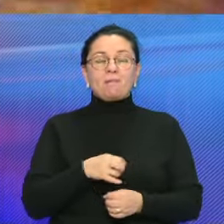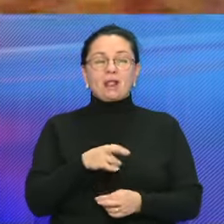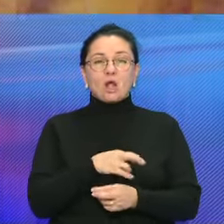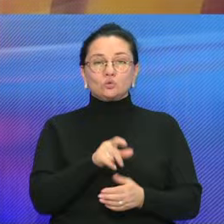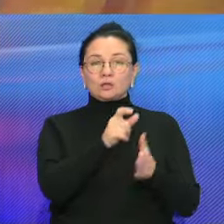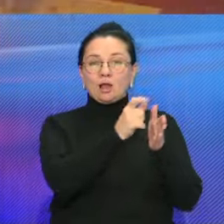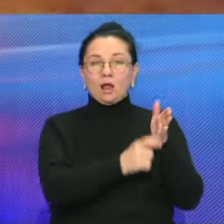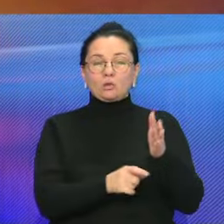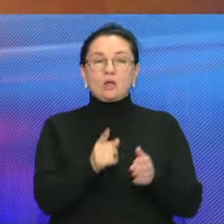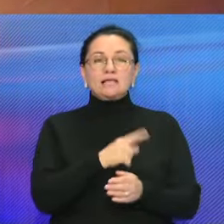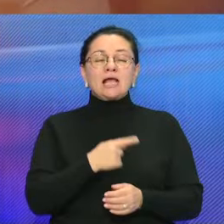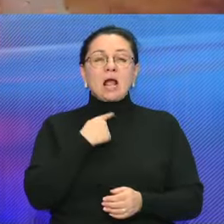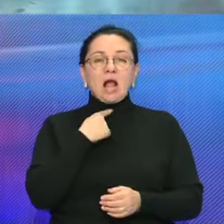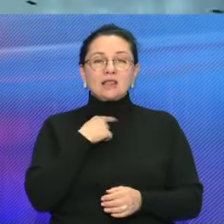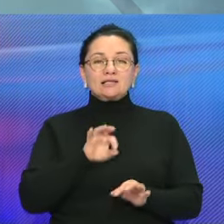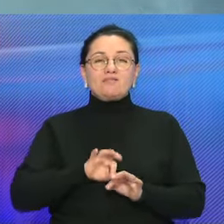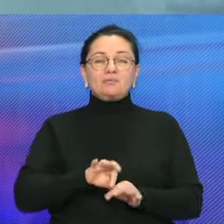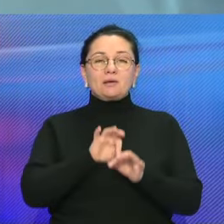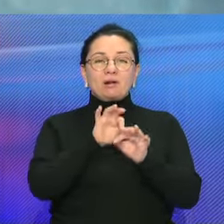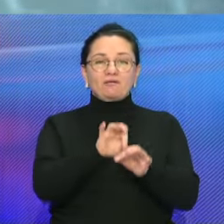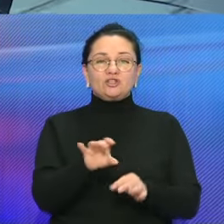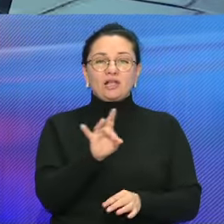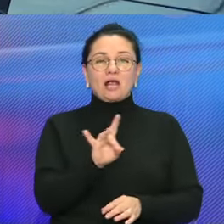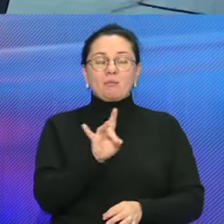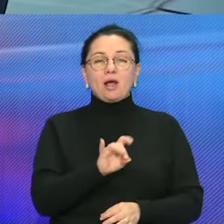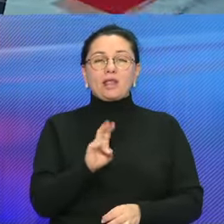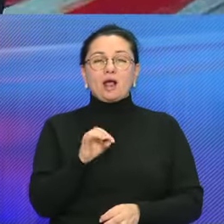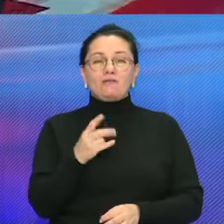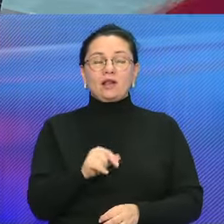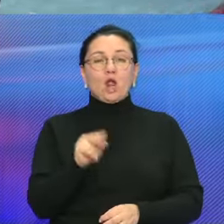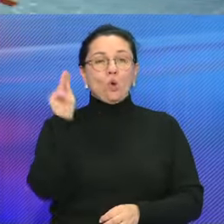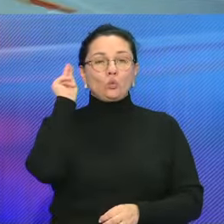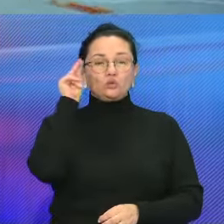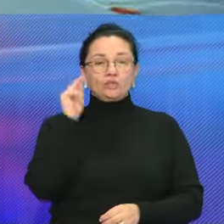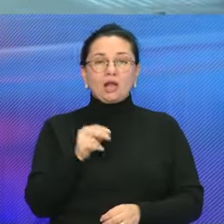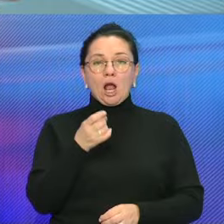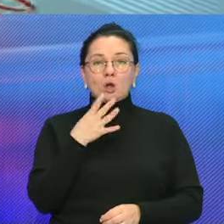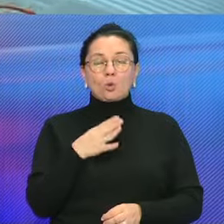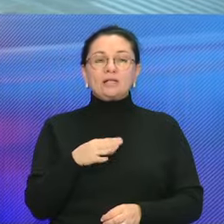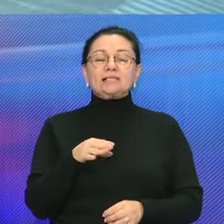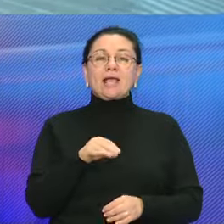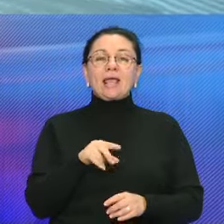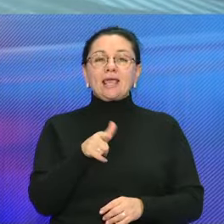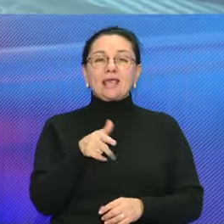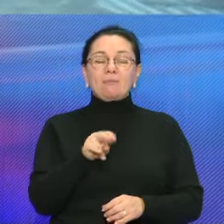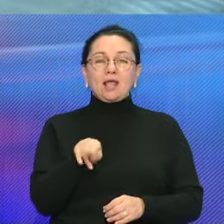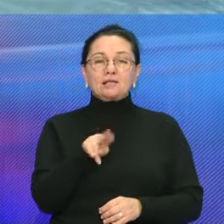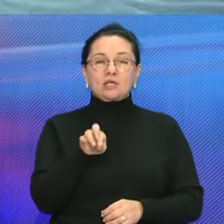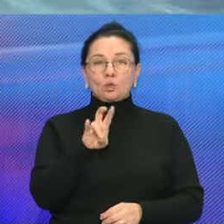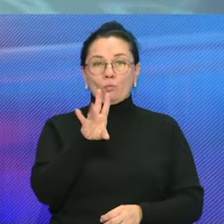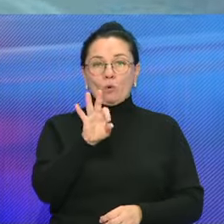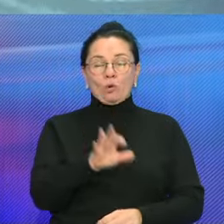с голосовым ассистентом Романа Ковалевского, вучня Гродинской городской гимназии имя Дубко. Подробязней у